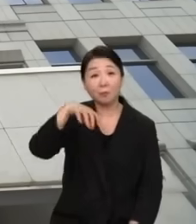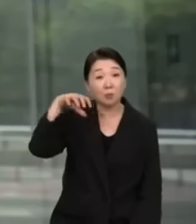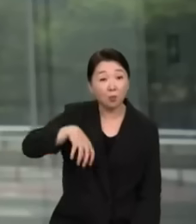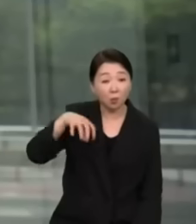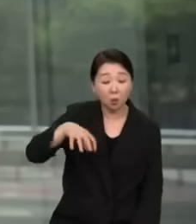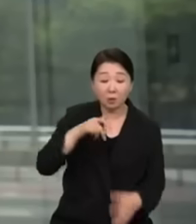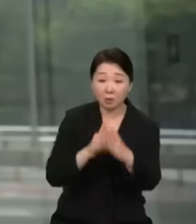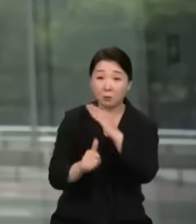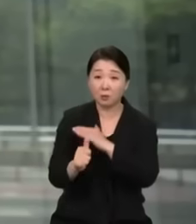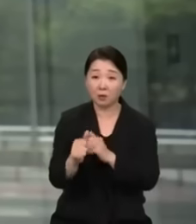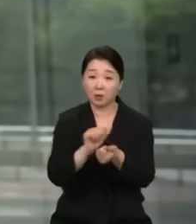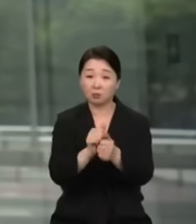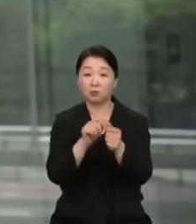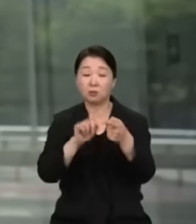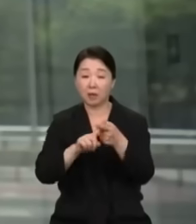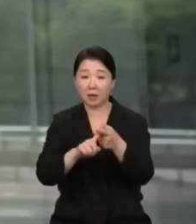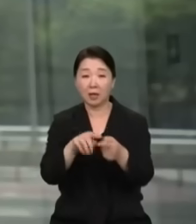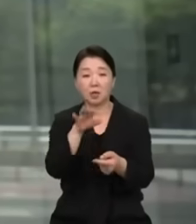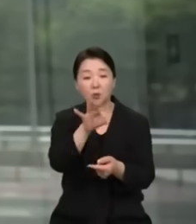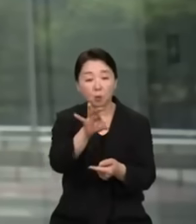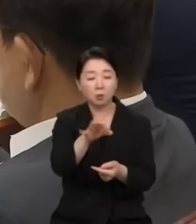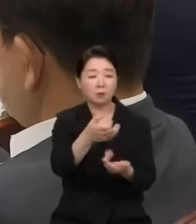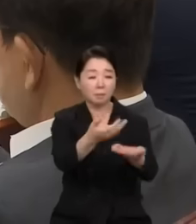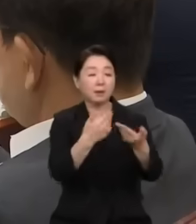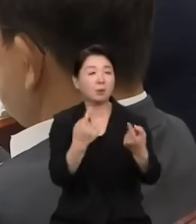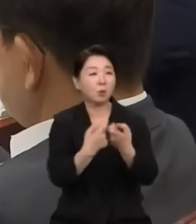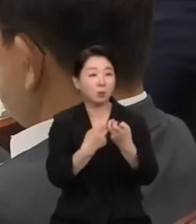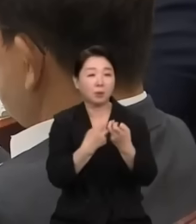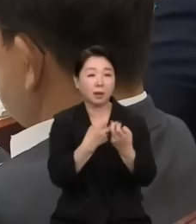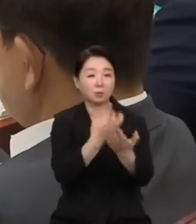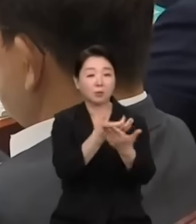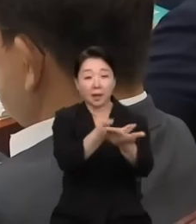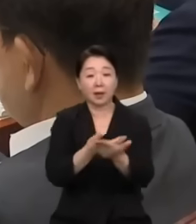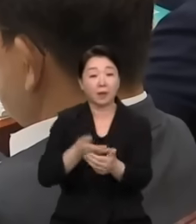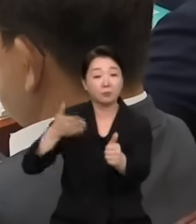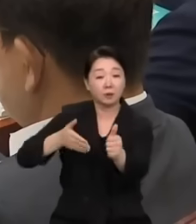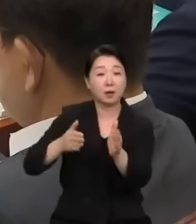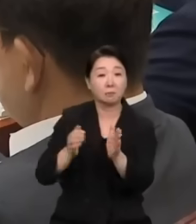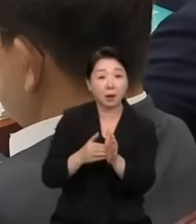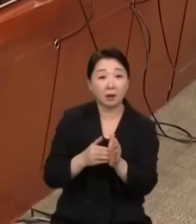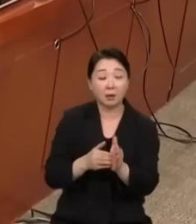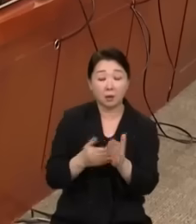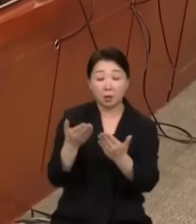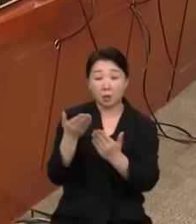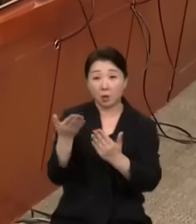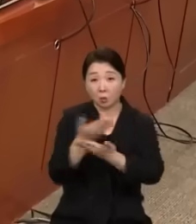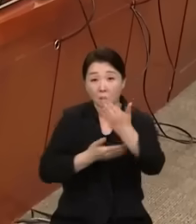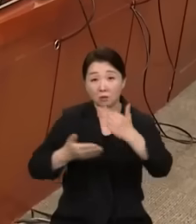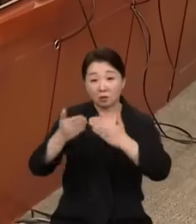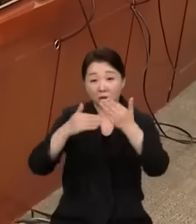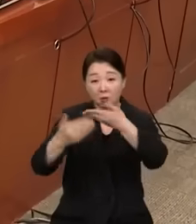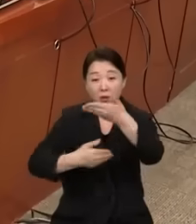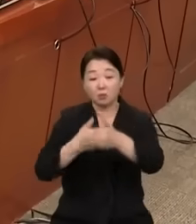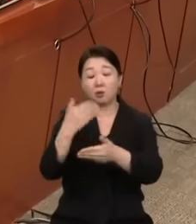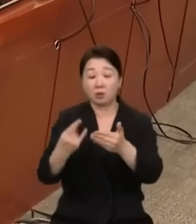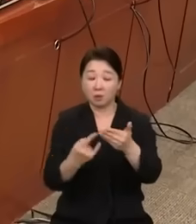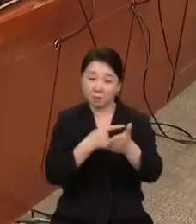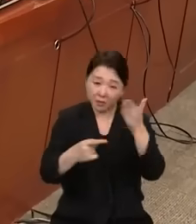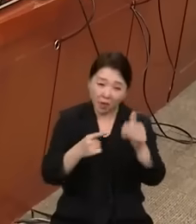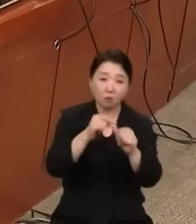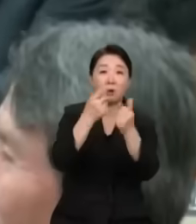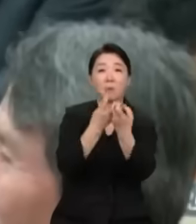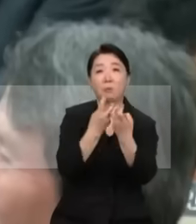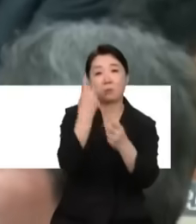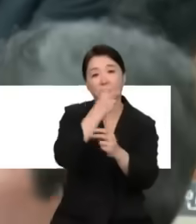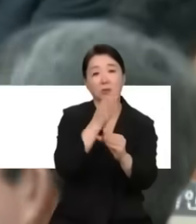측에 자금 조달 계획을 제출하라고 요구했습니다. 공정거래위원회도 소비자원과 피해 구제 방안 등을 검토 중입니다.